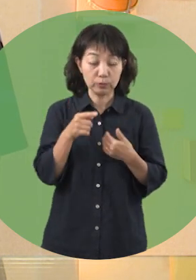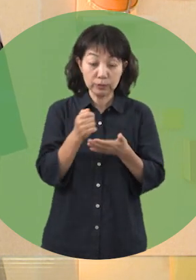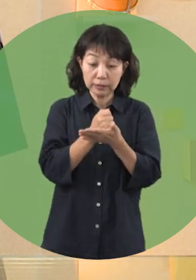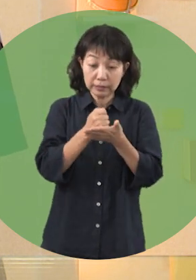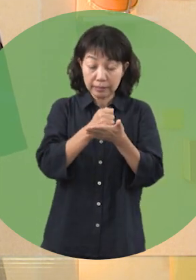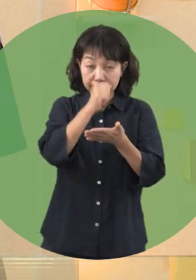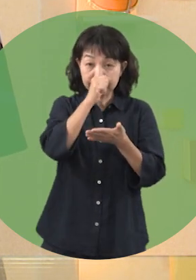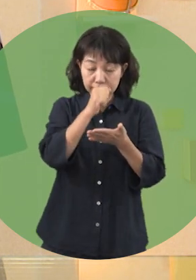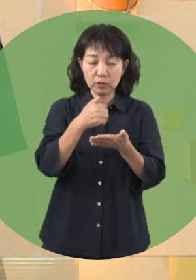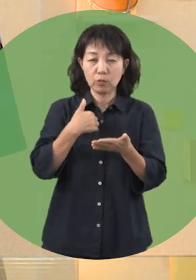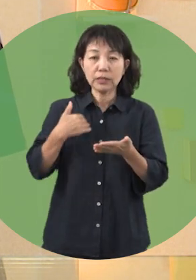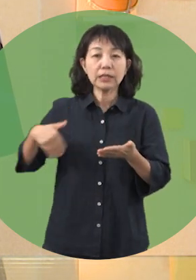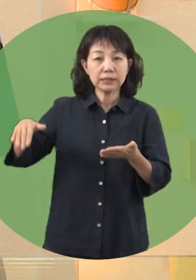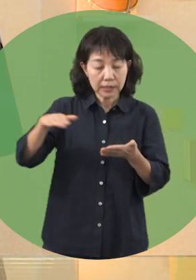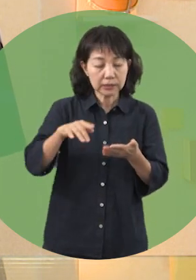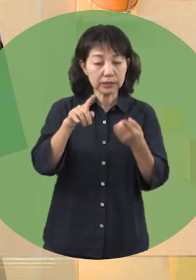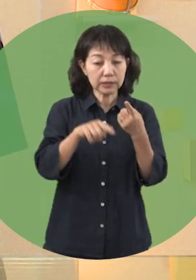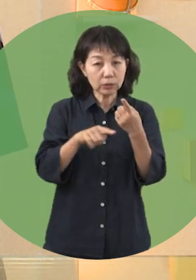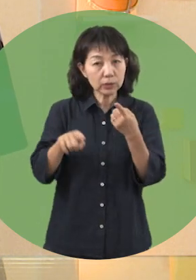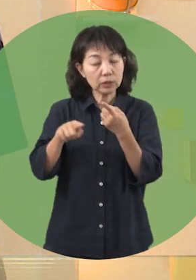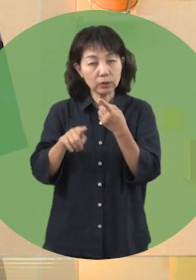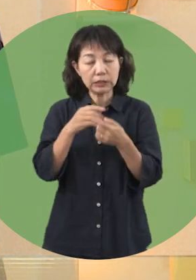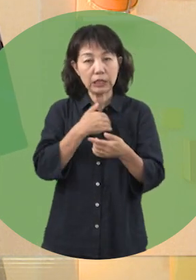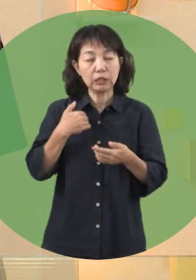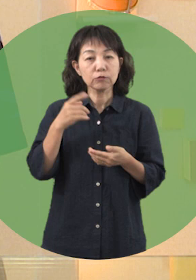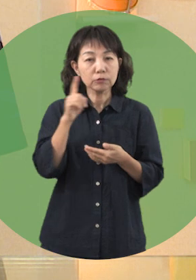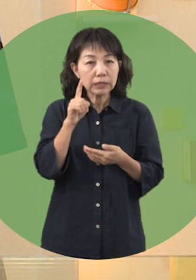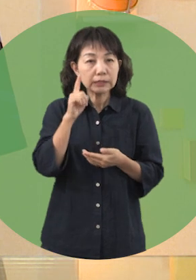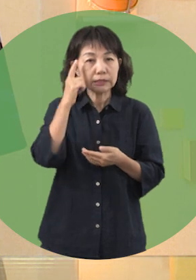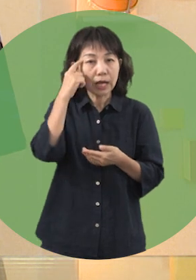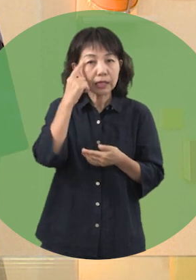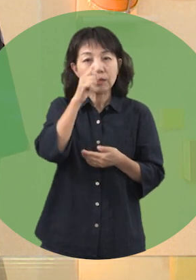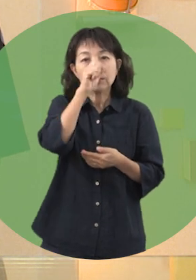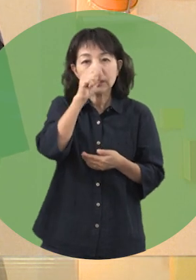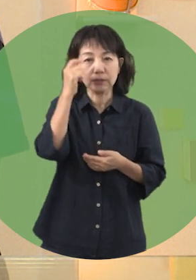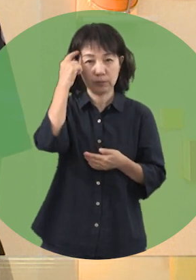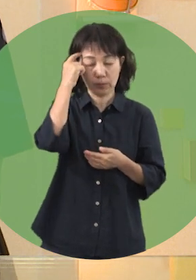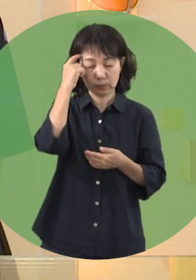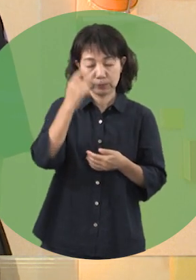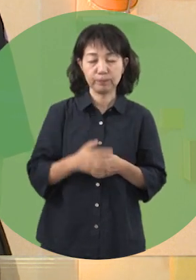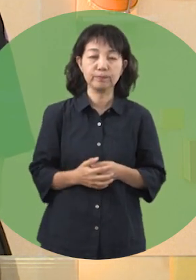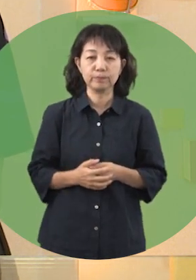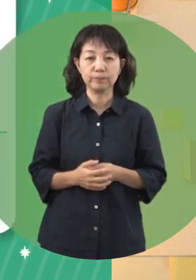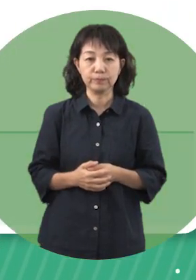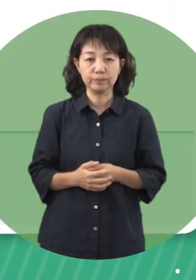に私たち一人一人にできることを考えてみませんか？